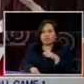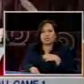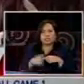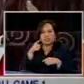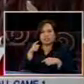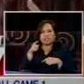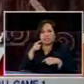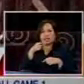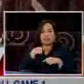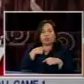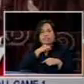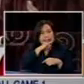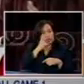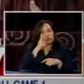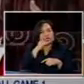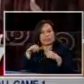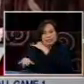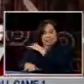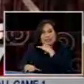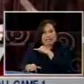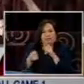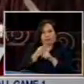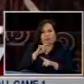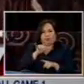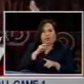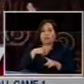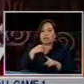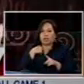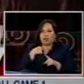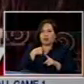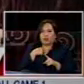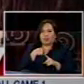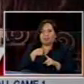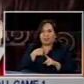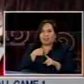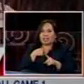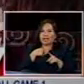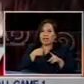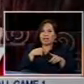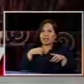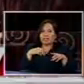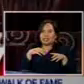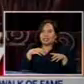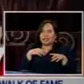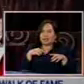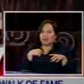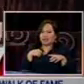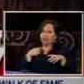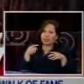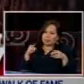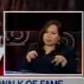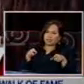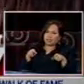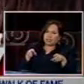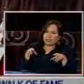lang ako ho dun sa kabila, no? I was on the receiving end. At kailangan po huwag natin